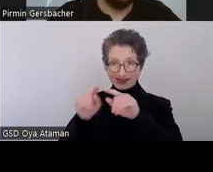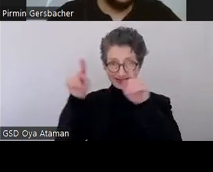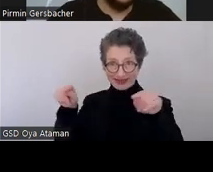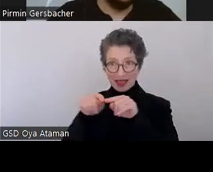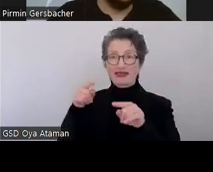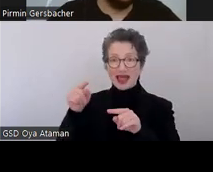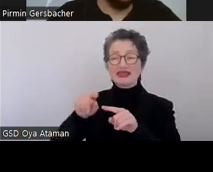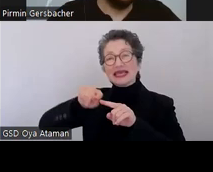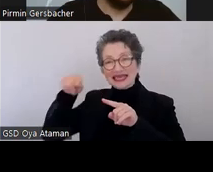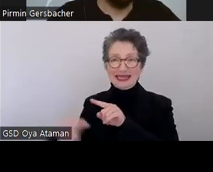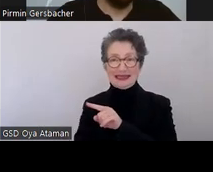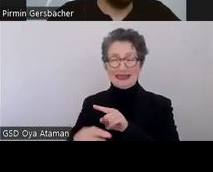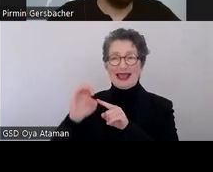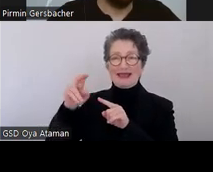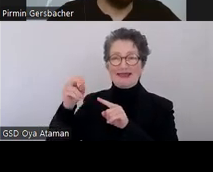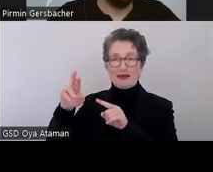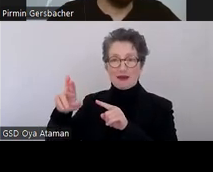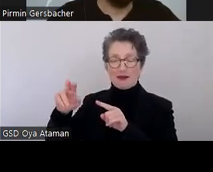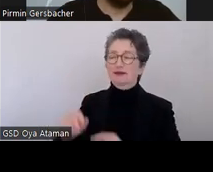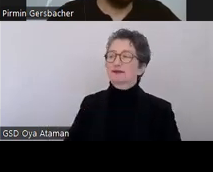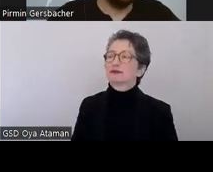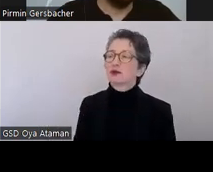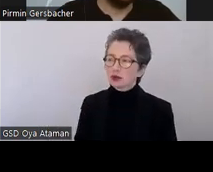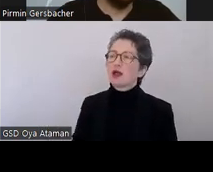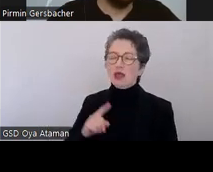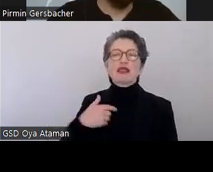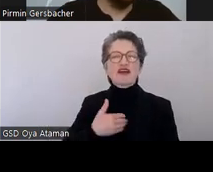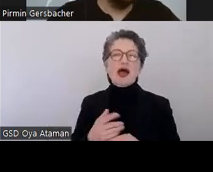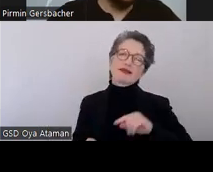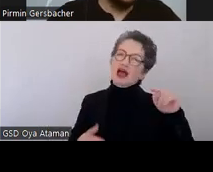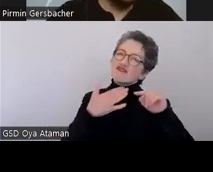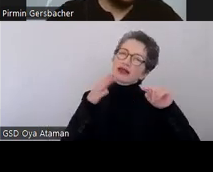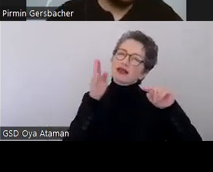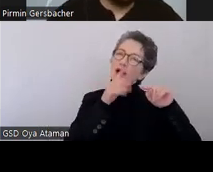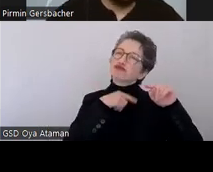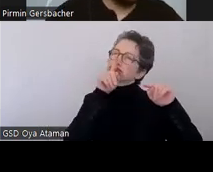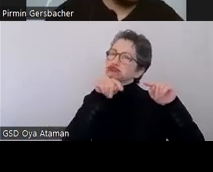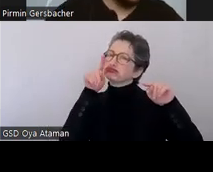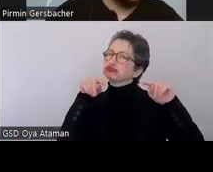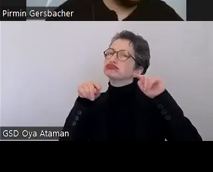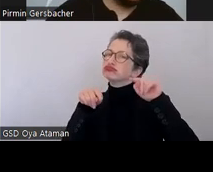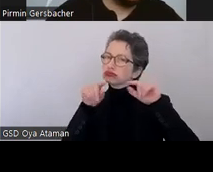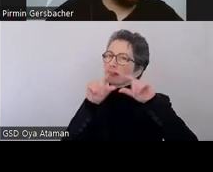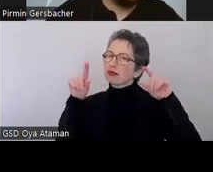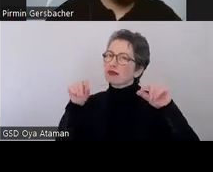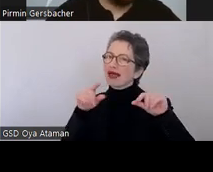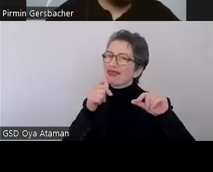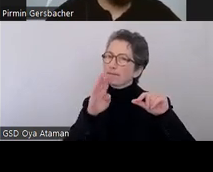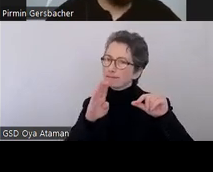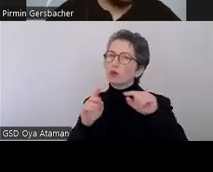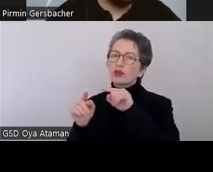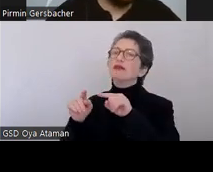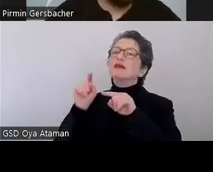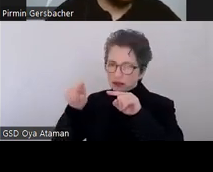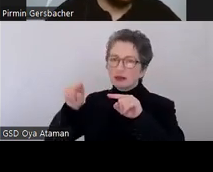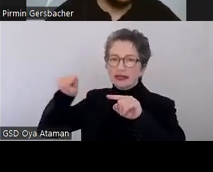bin ich auf der Seite und kann dann hier auch wieder durchnavigieren mit der Tabulator-Taste. Und genau, so im Prinzip soll es einfach